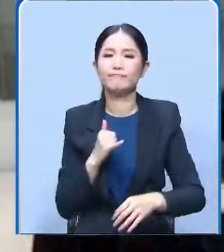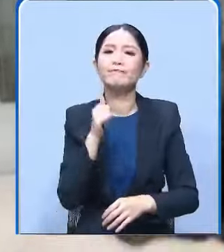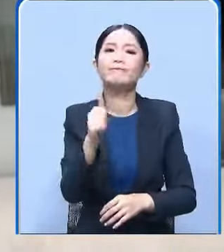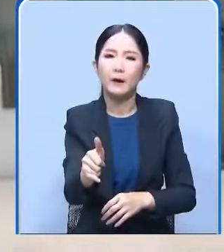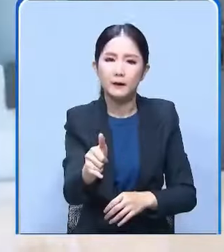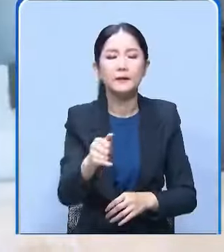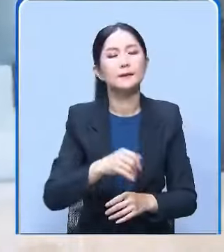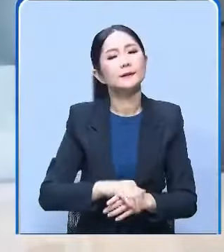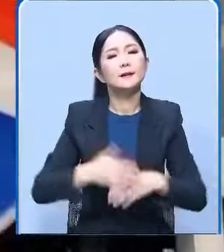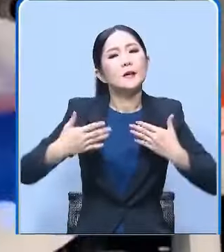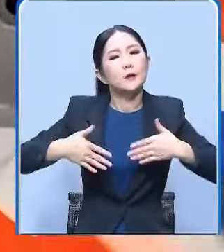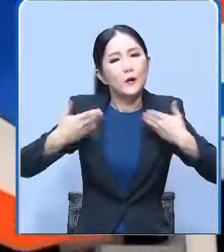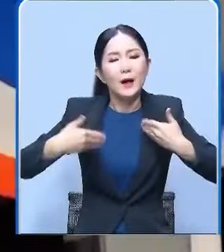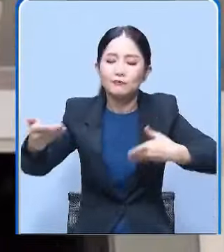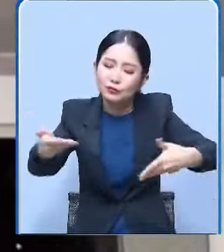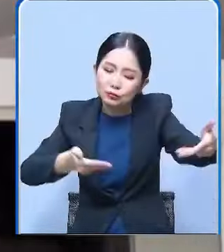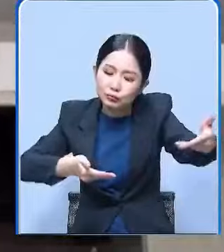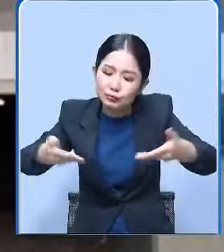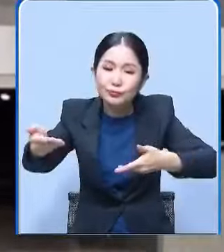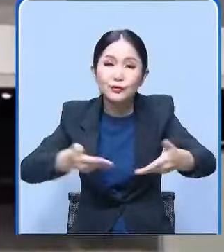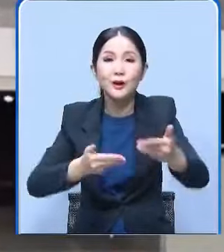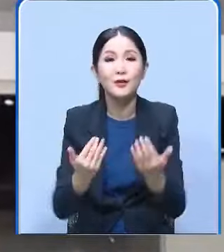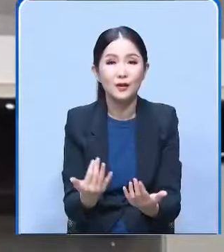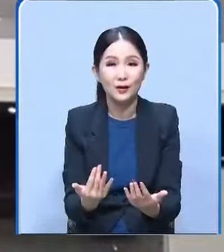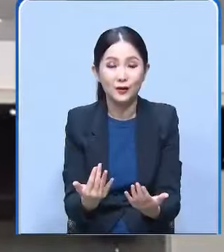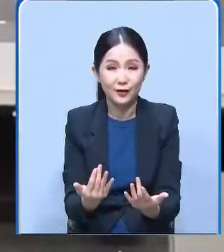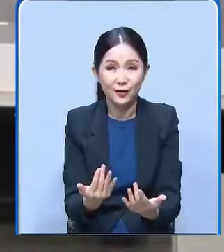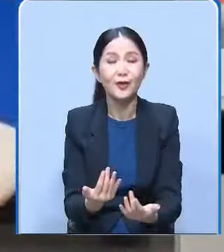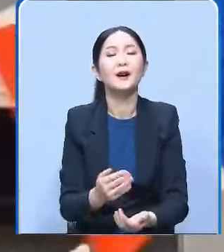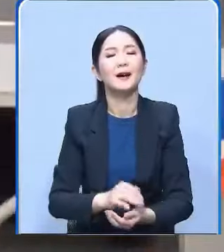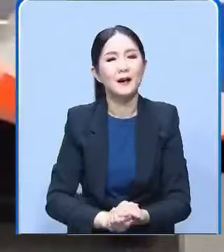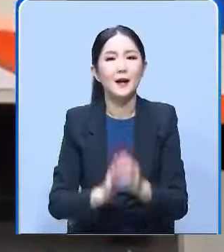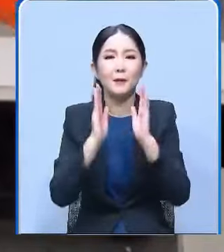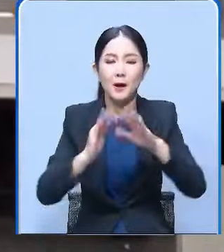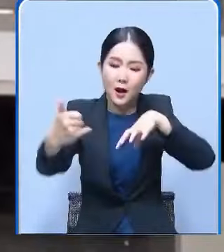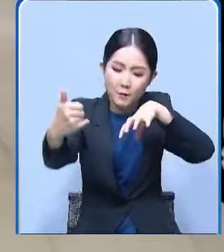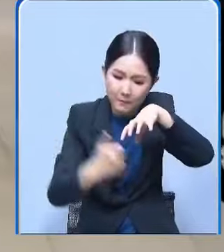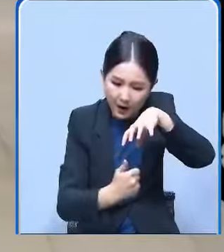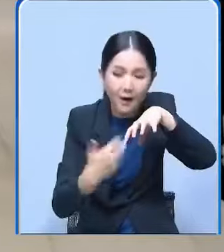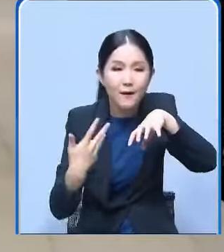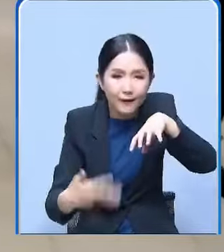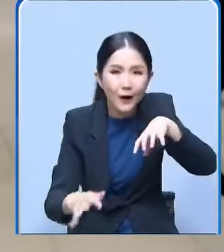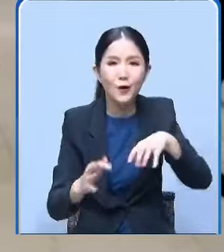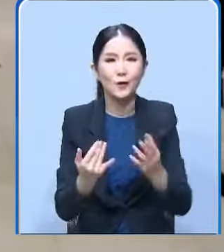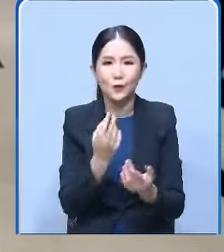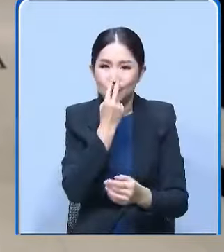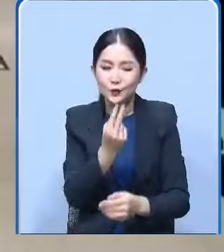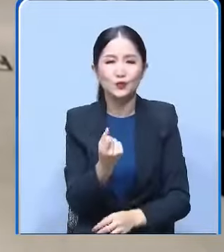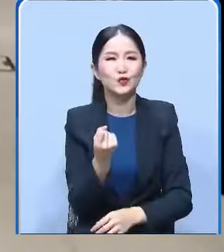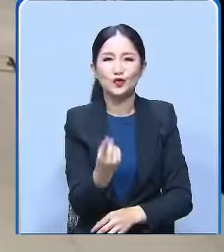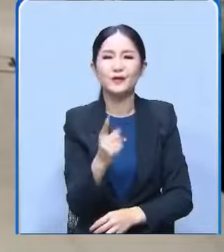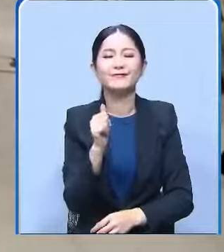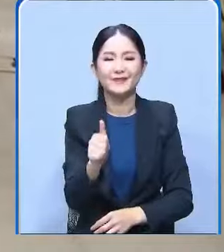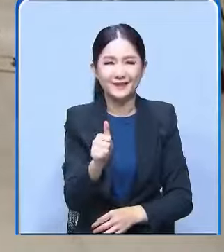ก็เดี๋ยวรอให้ทั้งหมดทยอยออกมาหลังจากเสร็จสิ้นกระบวนการผ่านคนเข้าเมืองแล้วเราจะตัดภาพให้ผู้ชมได้ชมกันแบบสดๆเลย